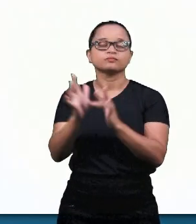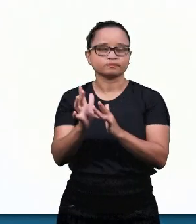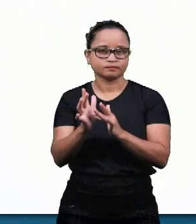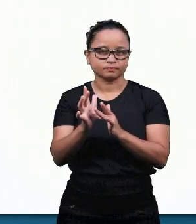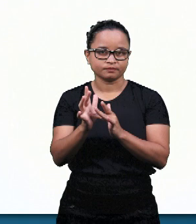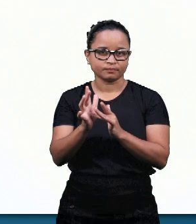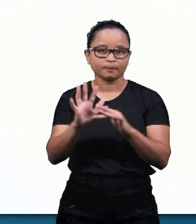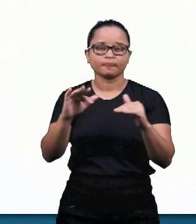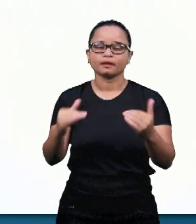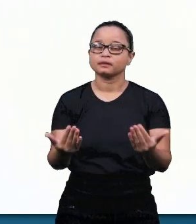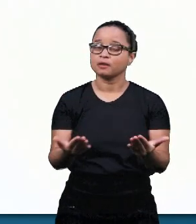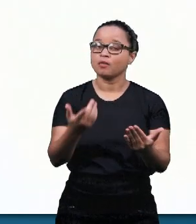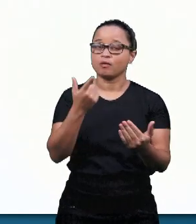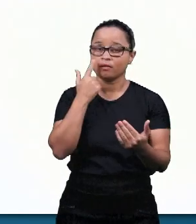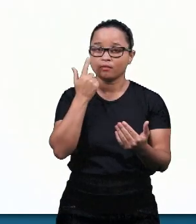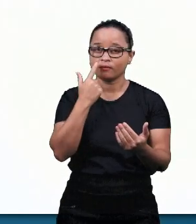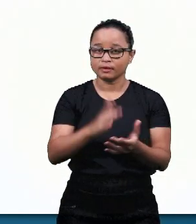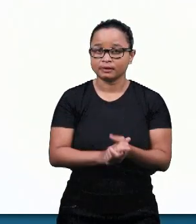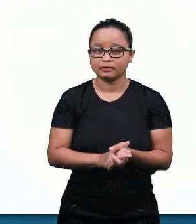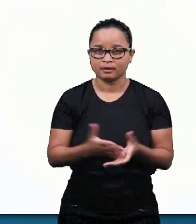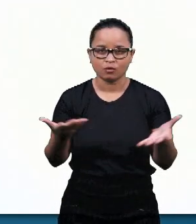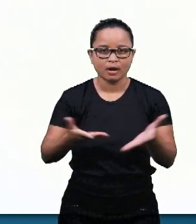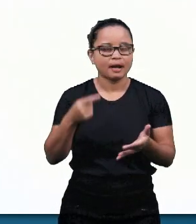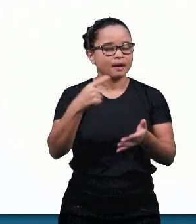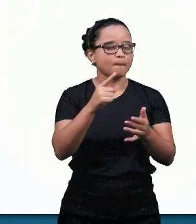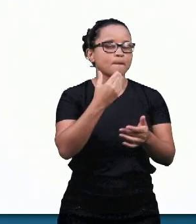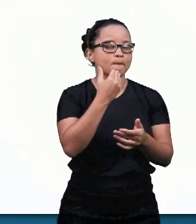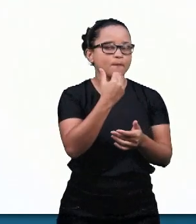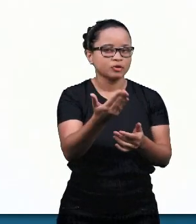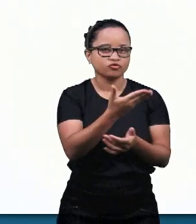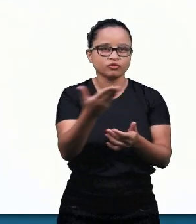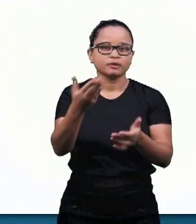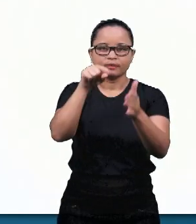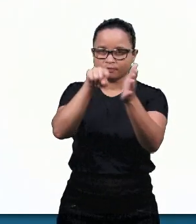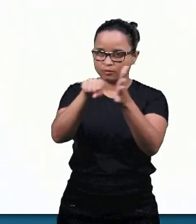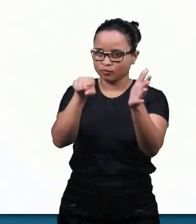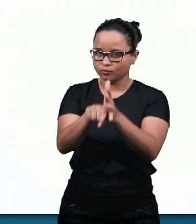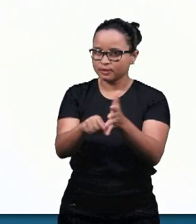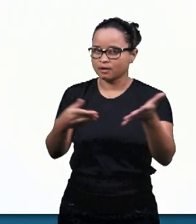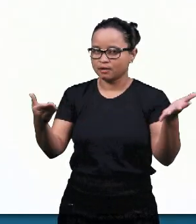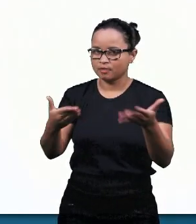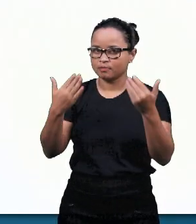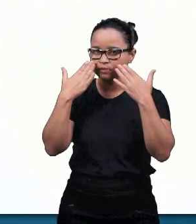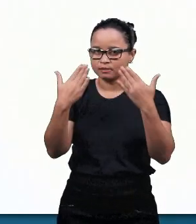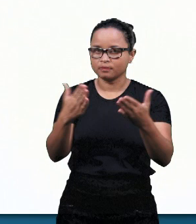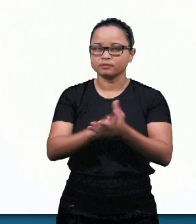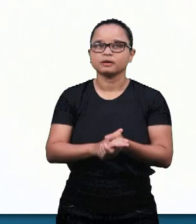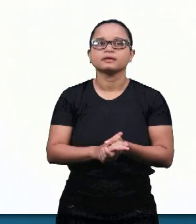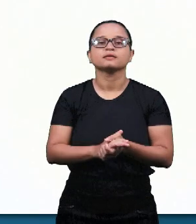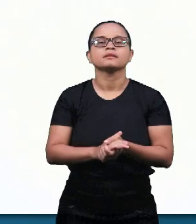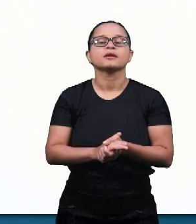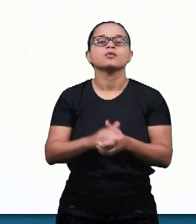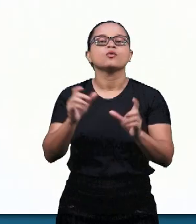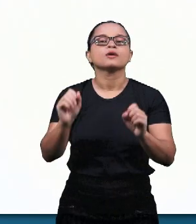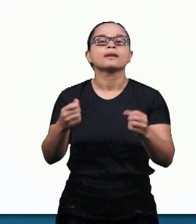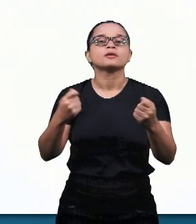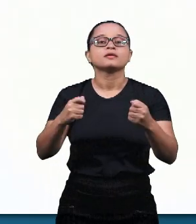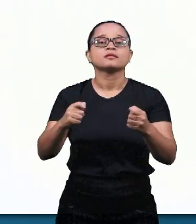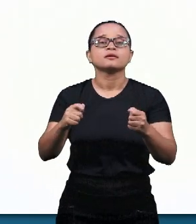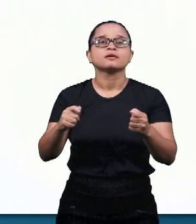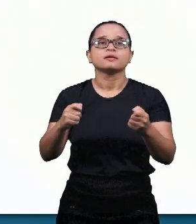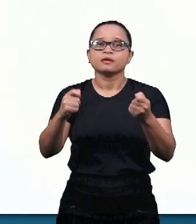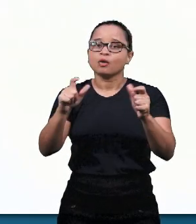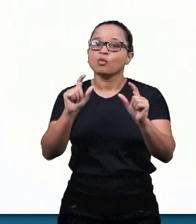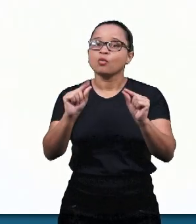Ici, il y a une demande dans cette question qui est présentée, citer un texte biblique